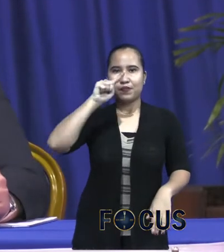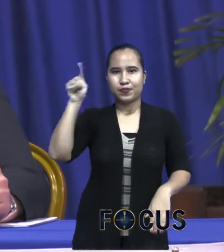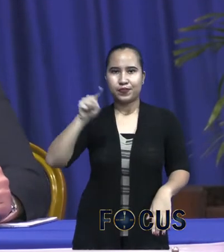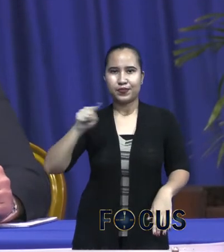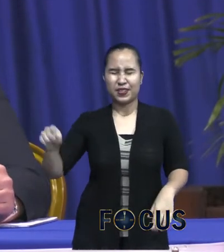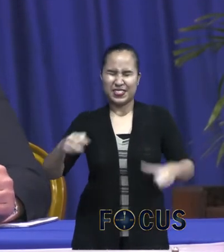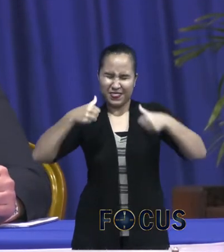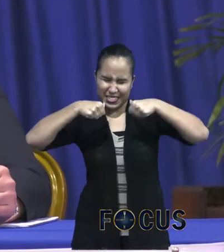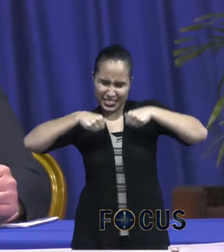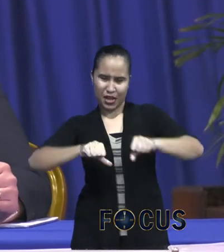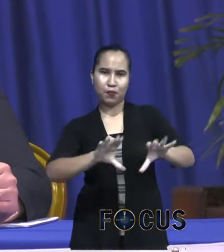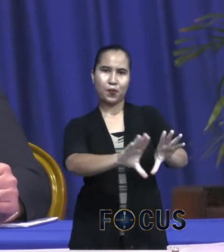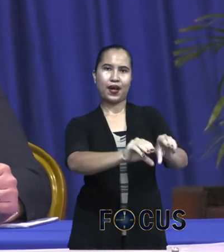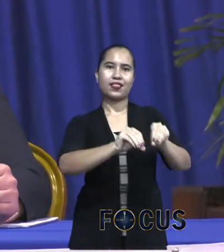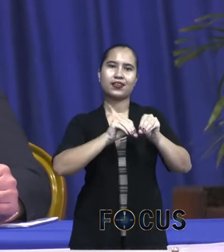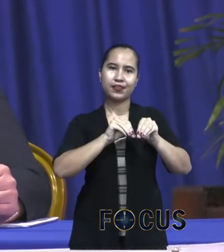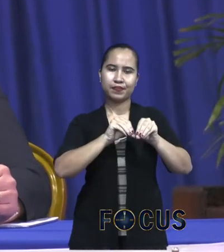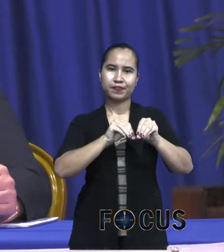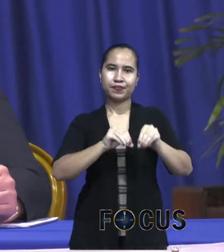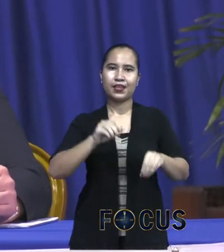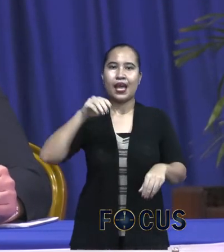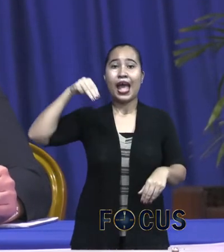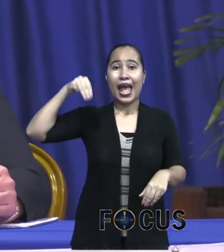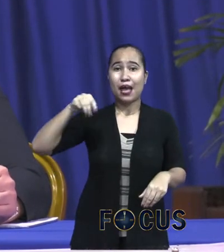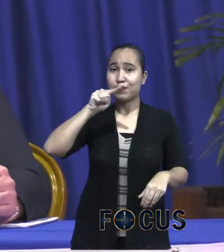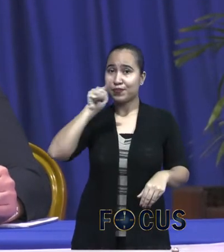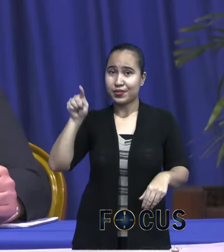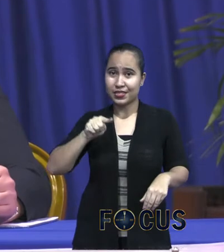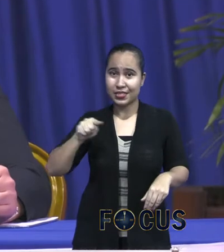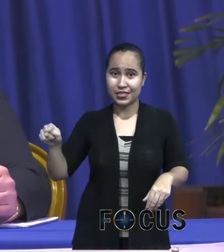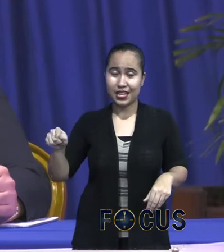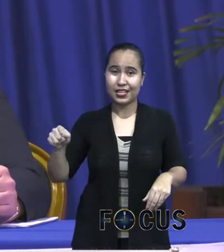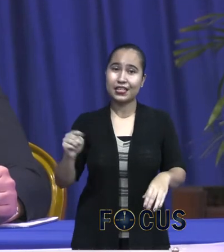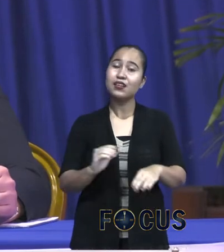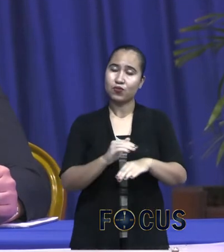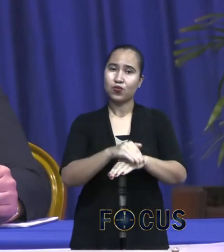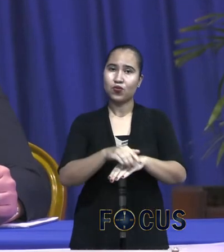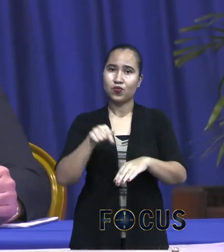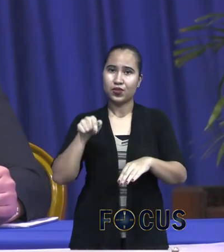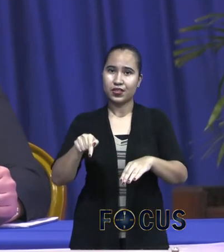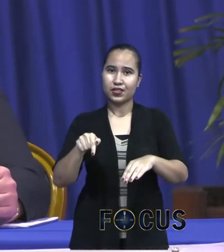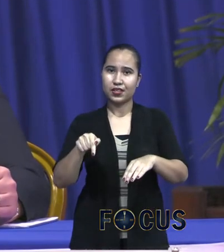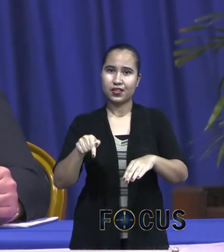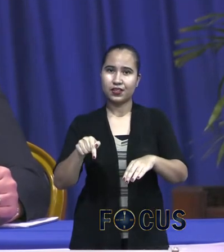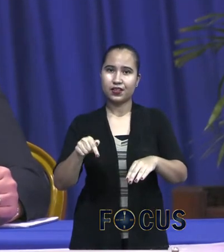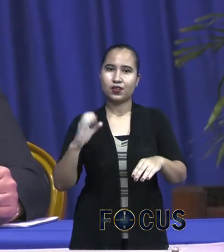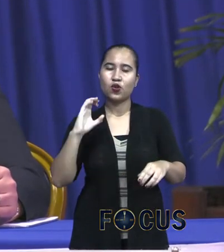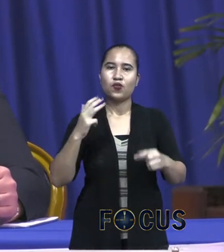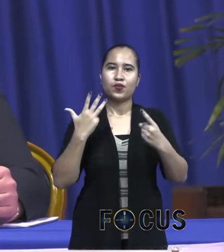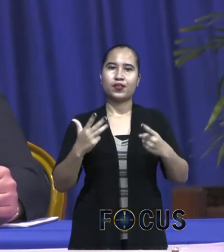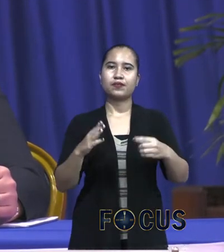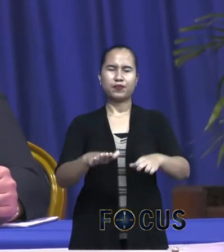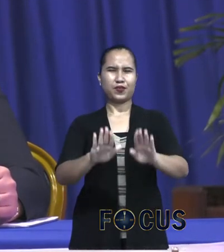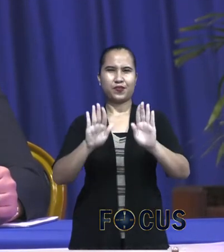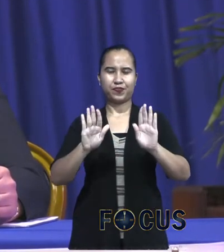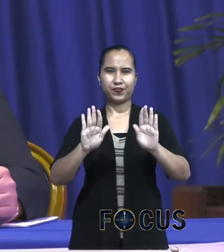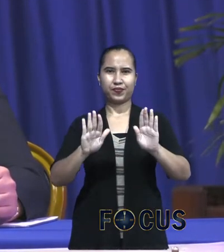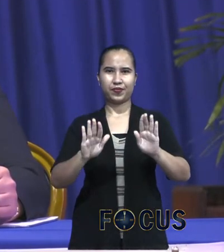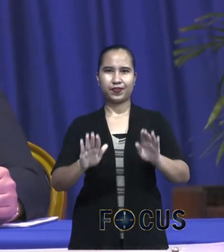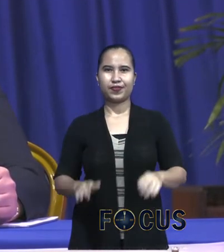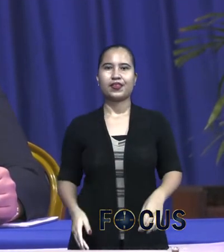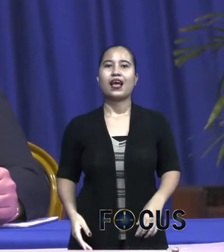verscherpte maatregelen. De medische zending heeft in het kader van COVID-19 preventie 48